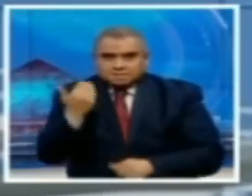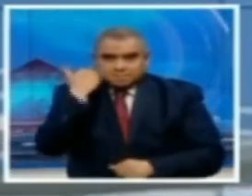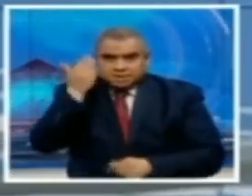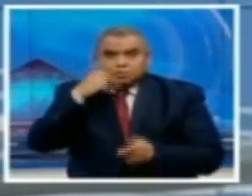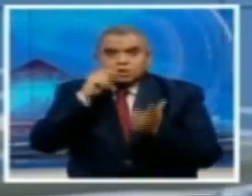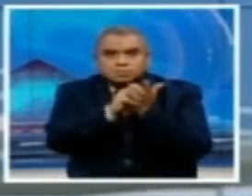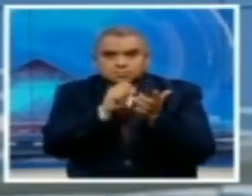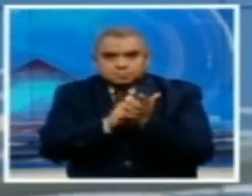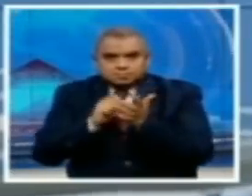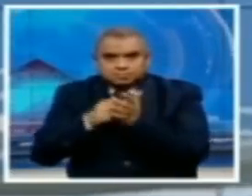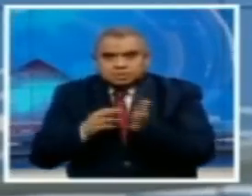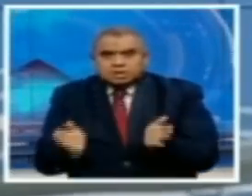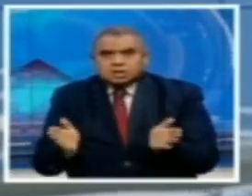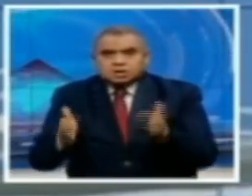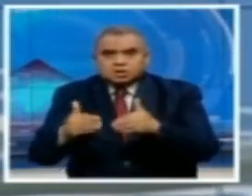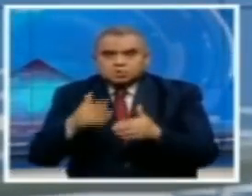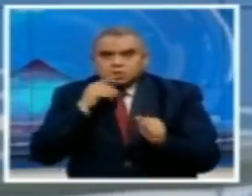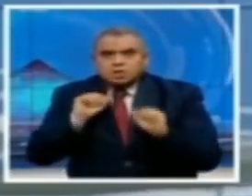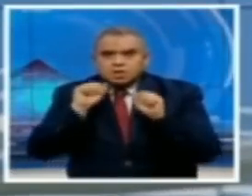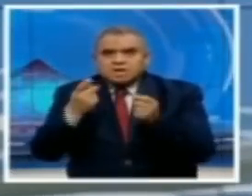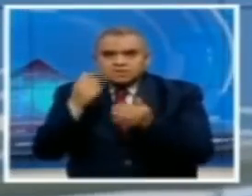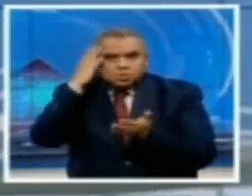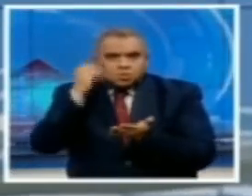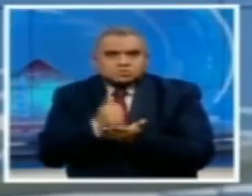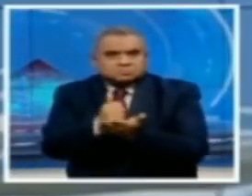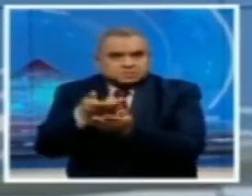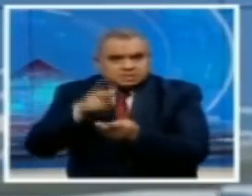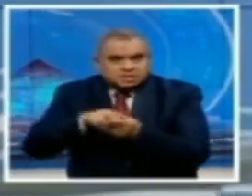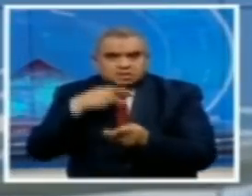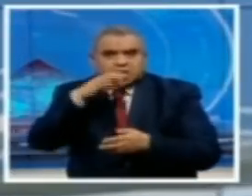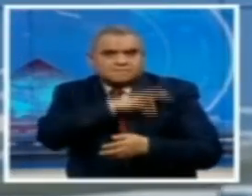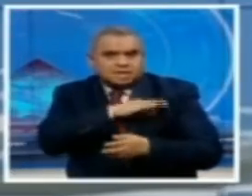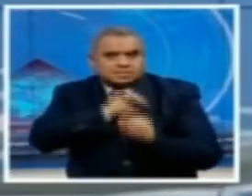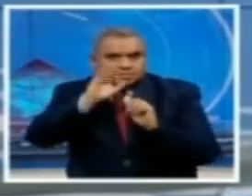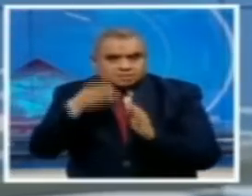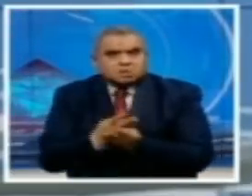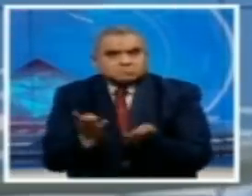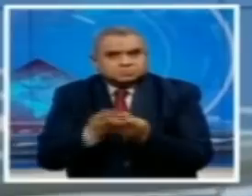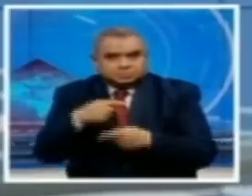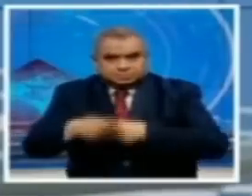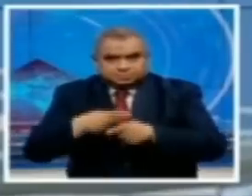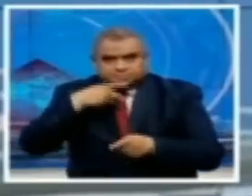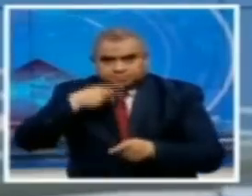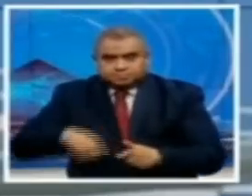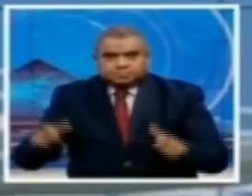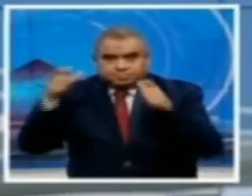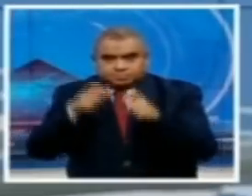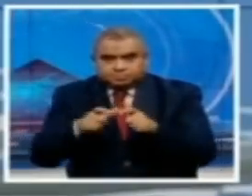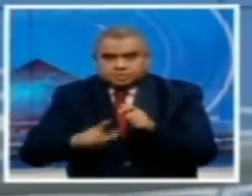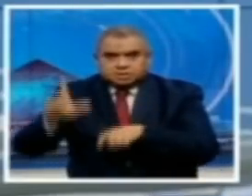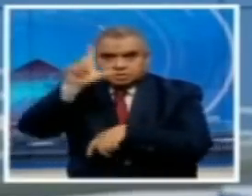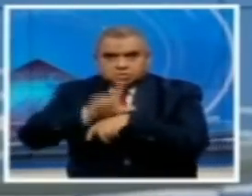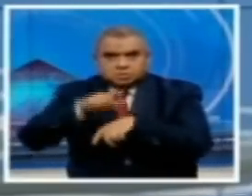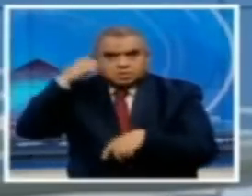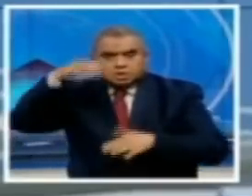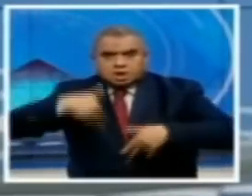الإجراءات التنفيذية لصندوق الوقف الخيري وتعظيم عوائده. جاء ذلك خلال الاجتماع الذي عقده